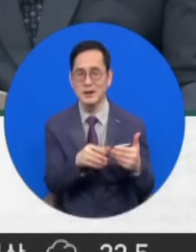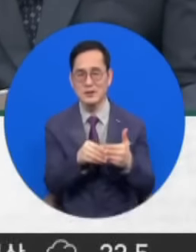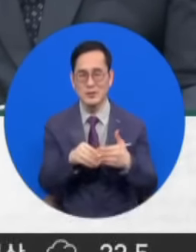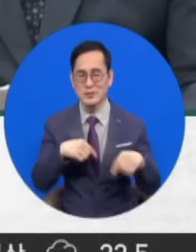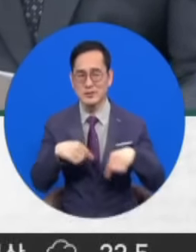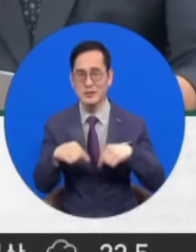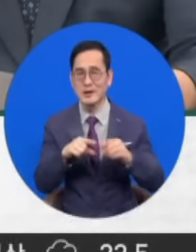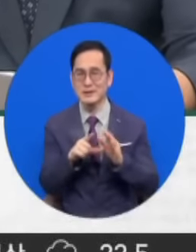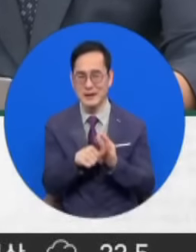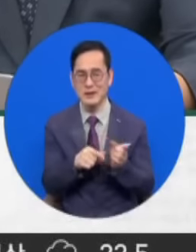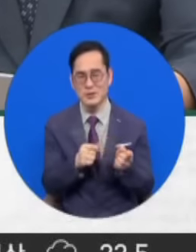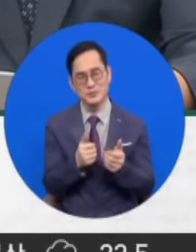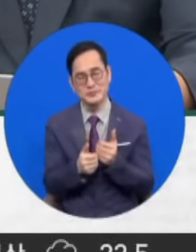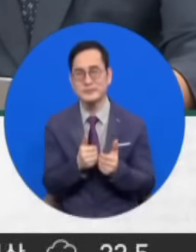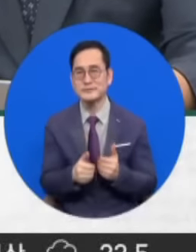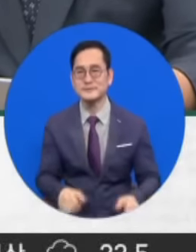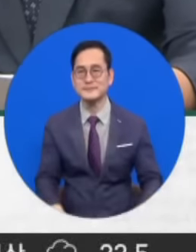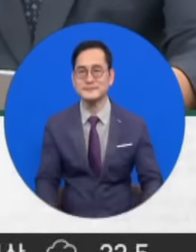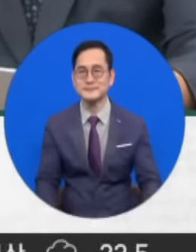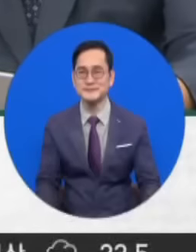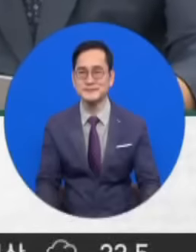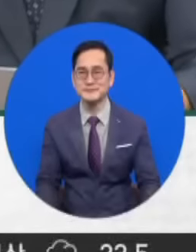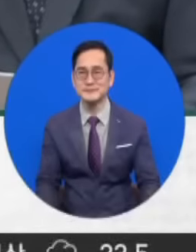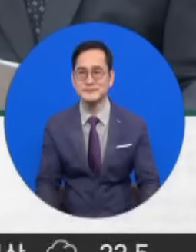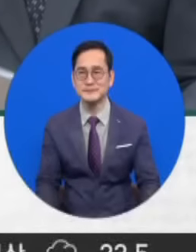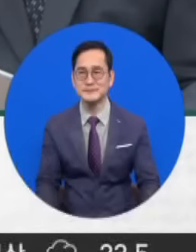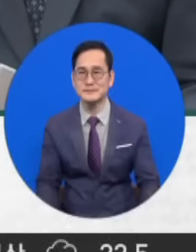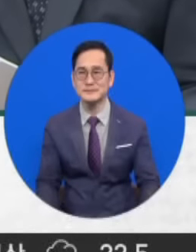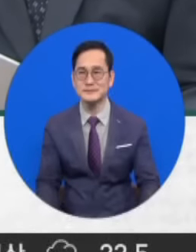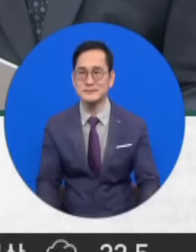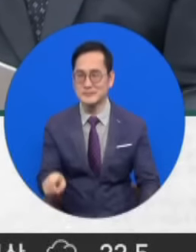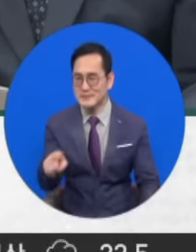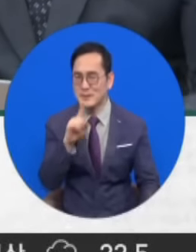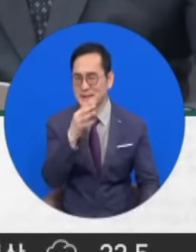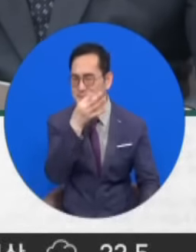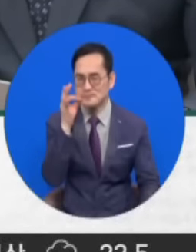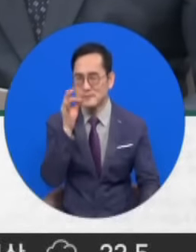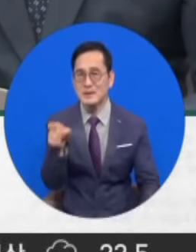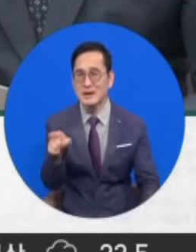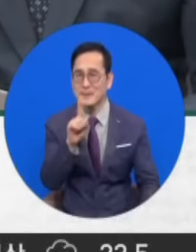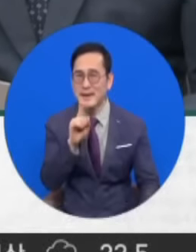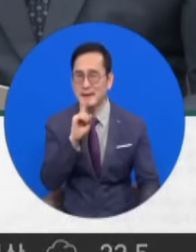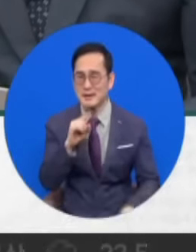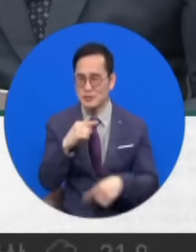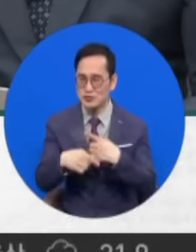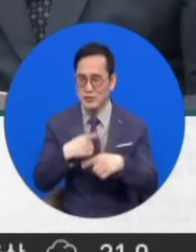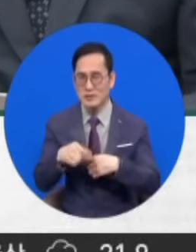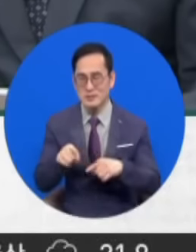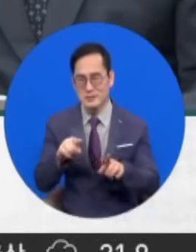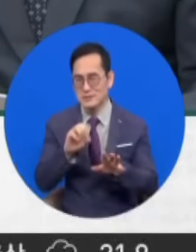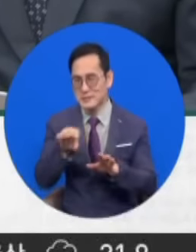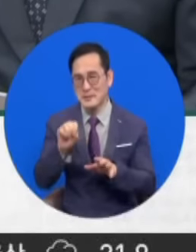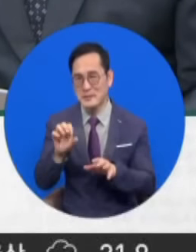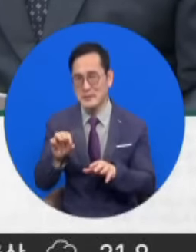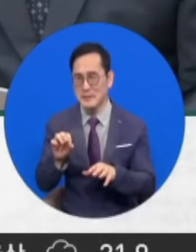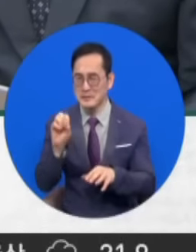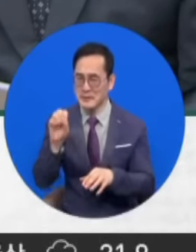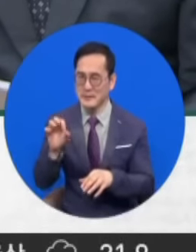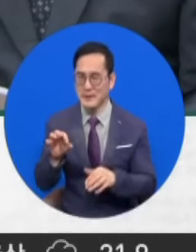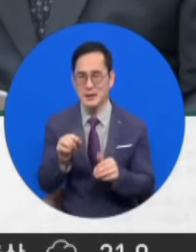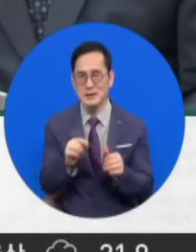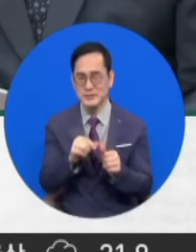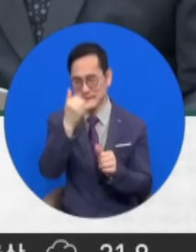하는데요. 근데 어제 보면 뭐 입 닫으라 이 표현 자체는 부적절했던 것 같습니다. 네. 뭐 박찬대 위원장도